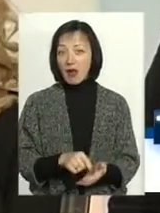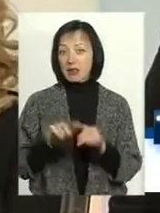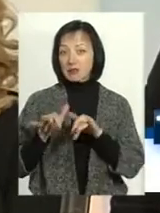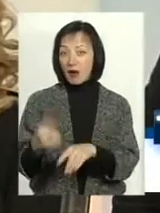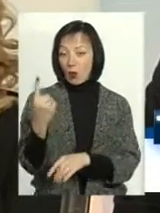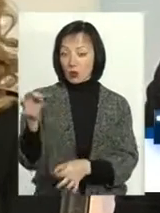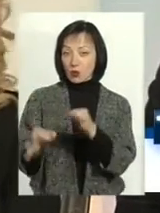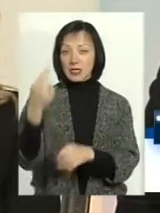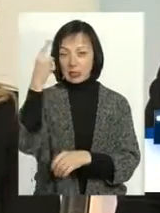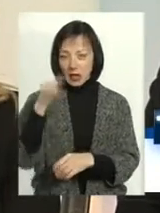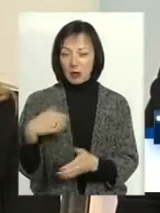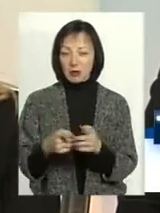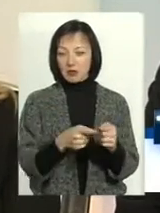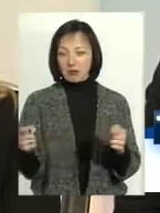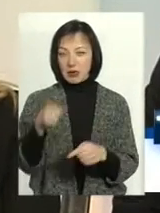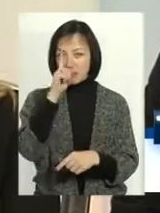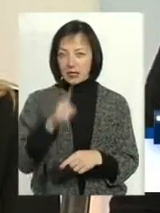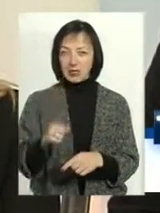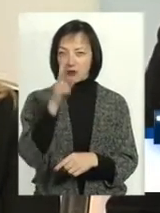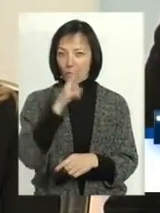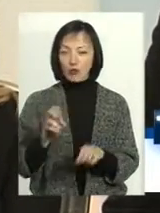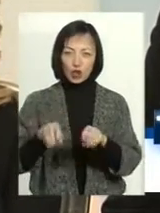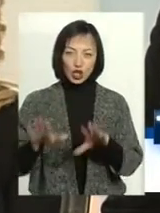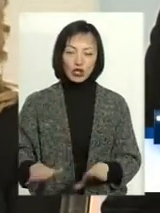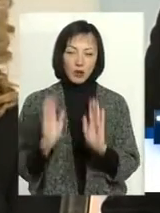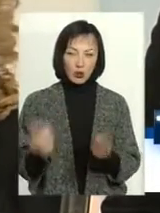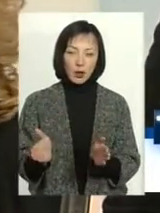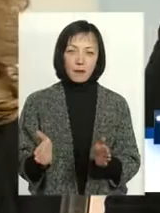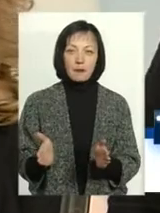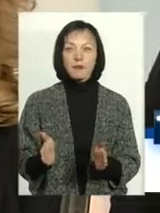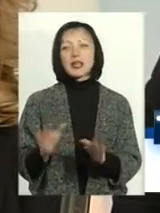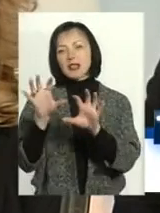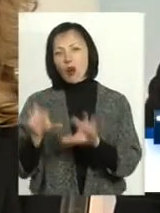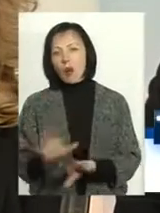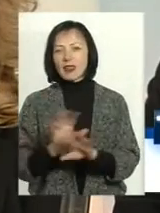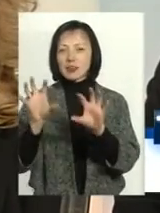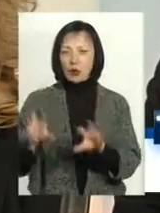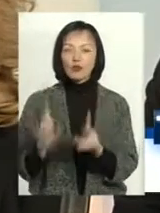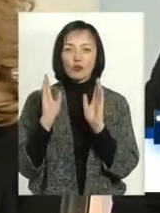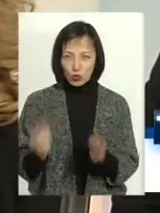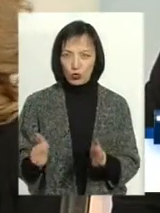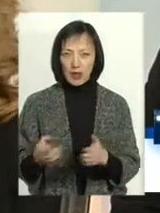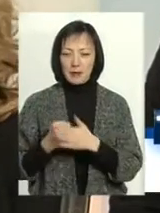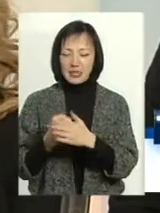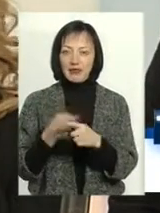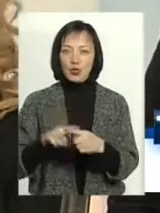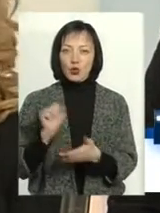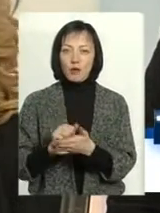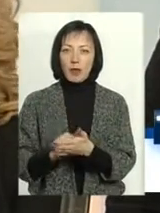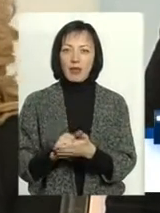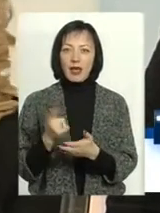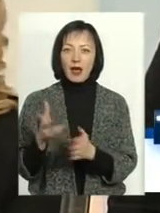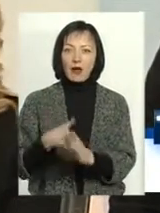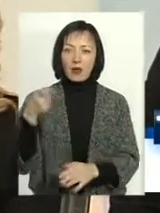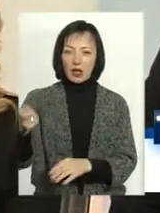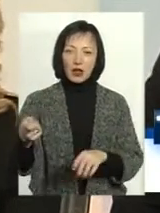одного судді, ми знаємо, що на протязі місяця максимум двох буде рішення. Законне воно, незаконне, але воно буде на підставі тих документів, які сторони